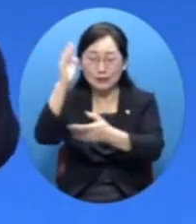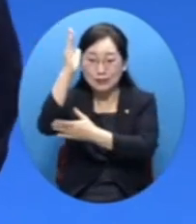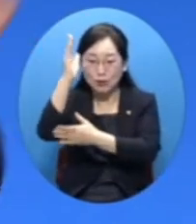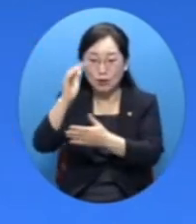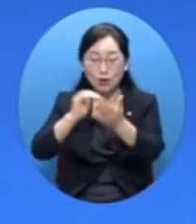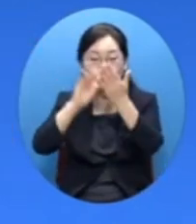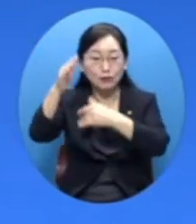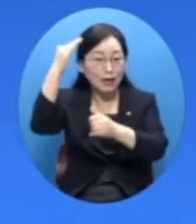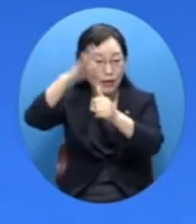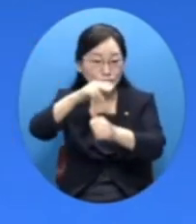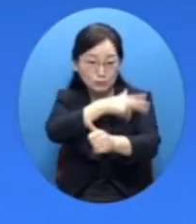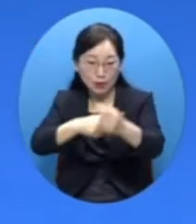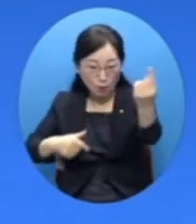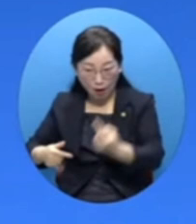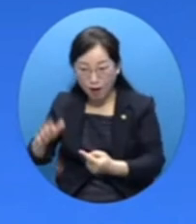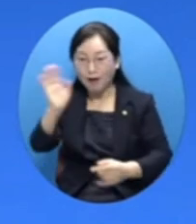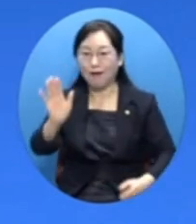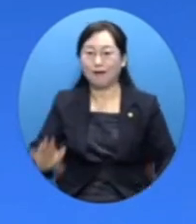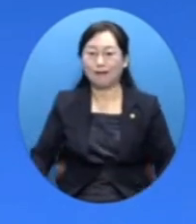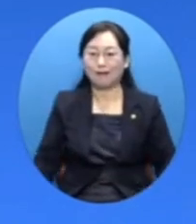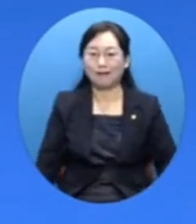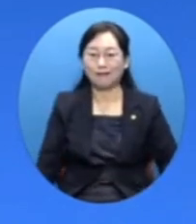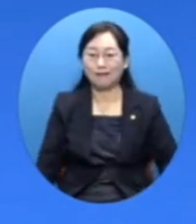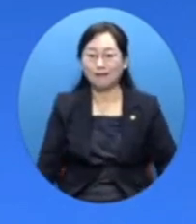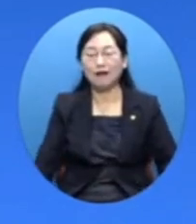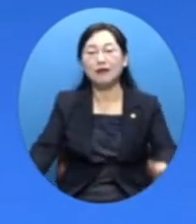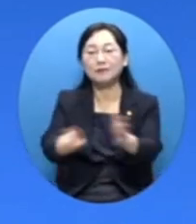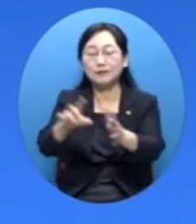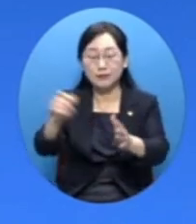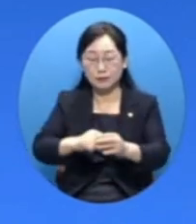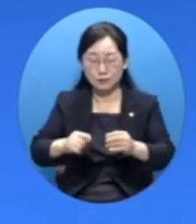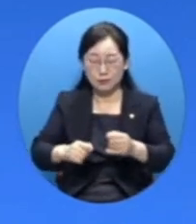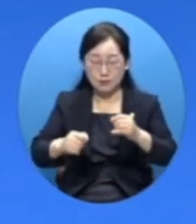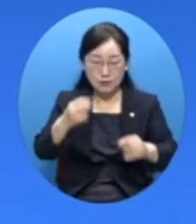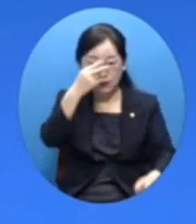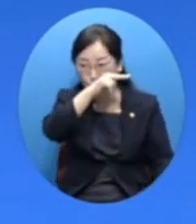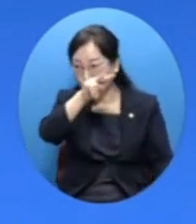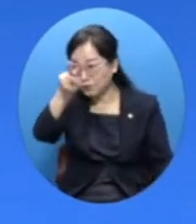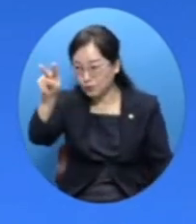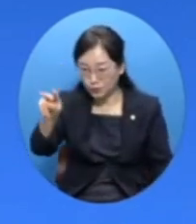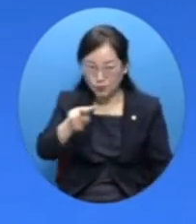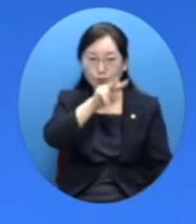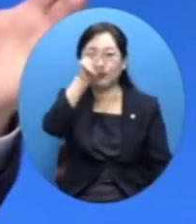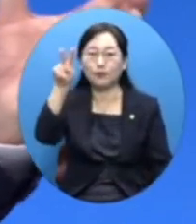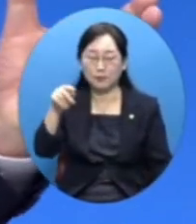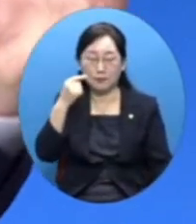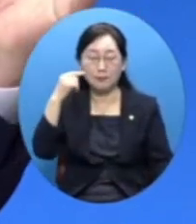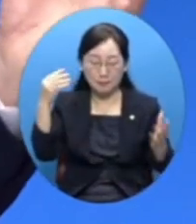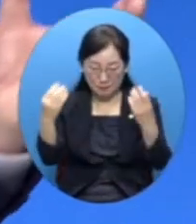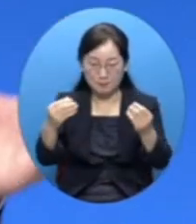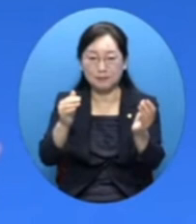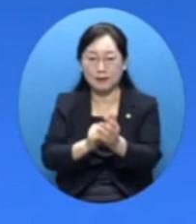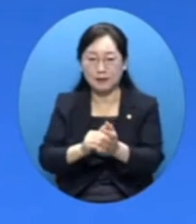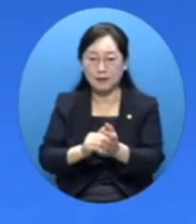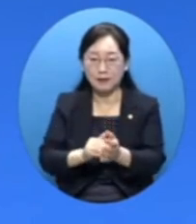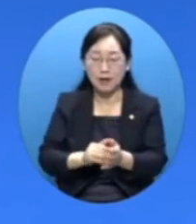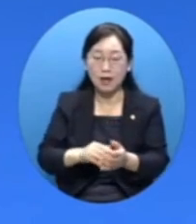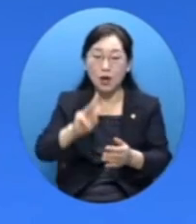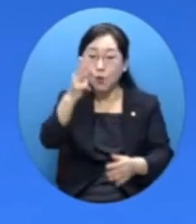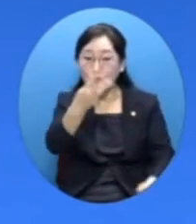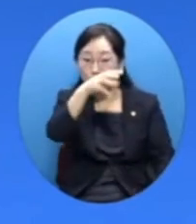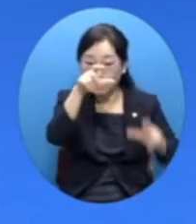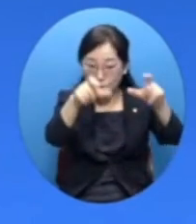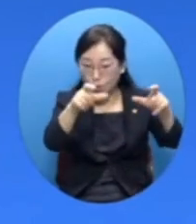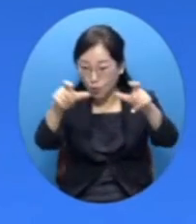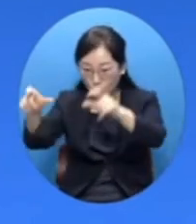다시 안 오시더라고요 믿음의 눈을 뜨고 동선 남복을 바라보았습니다 워싱턴 근교 북보다 2천평 이상의